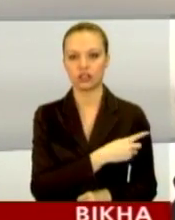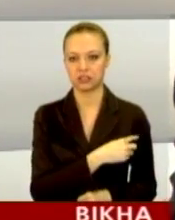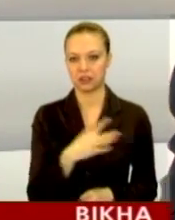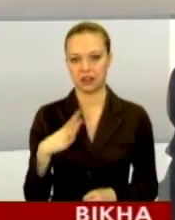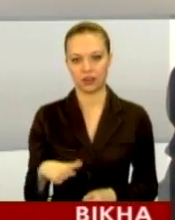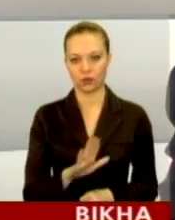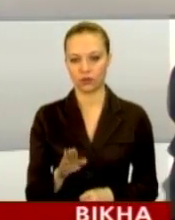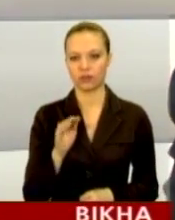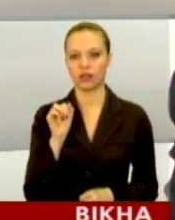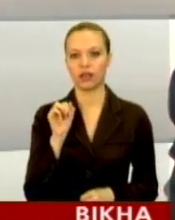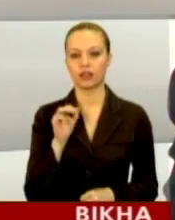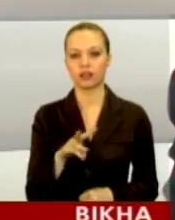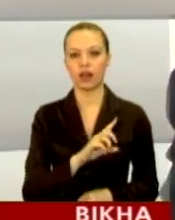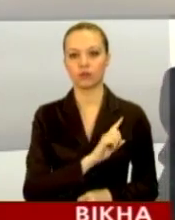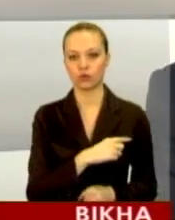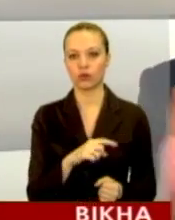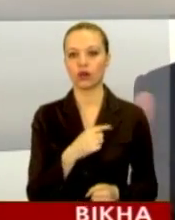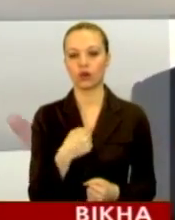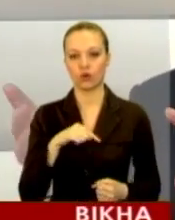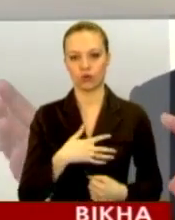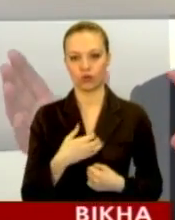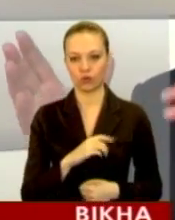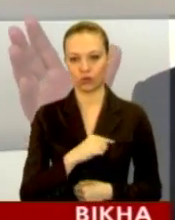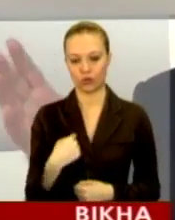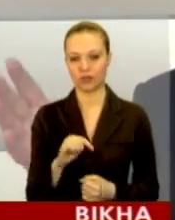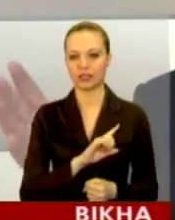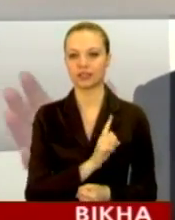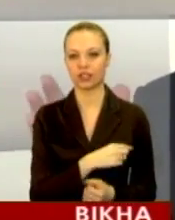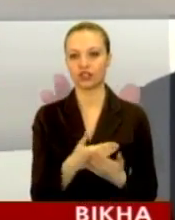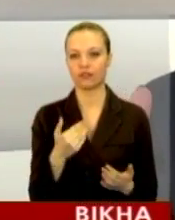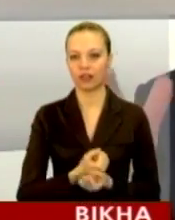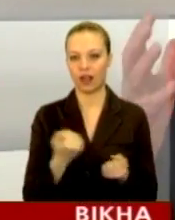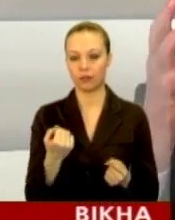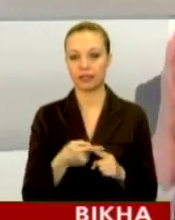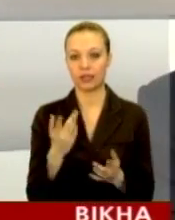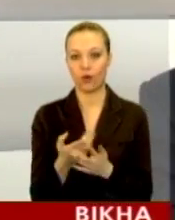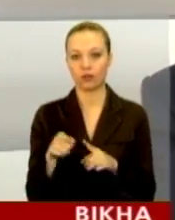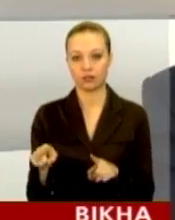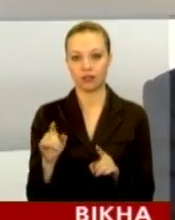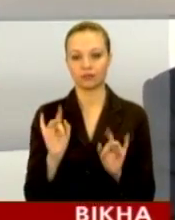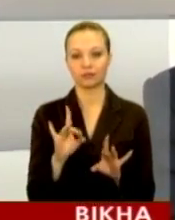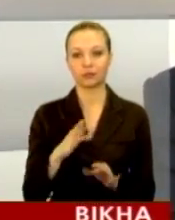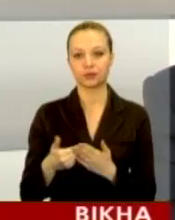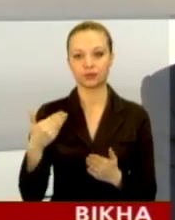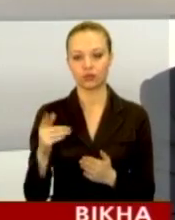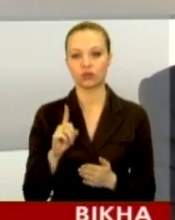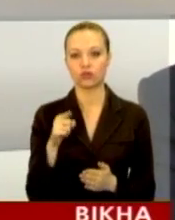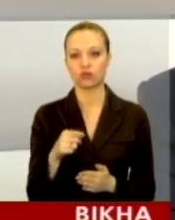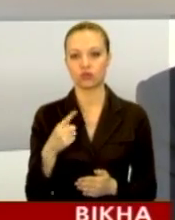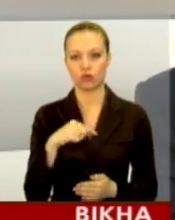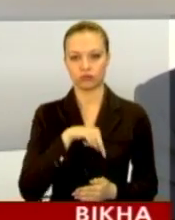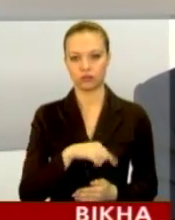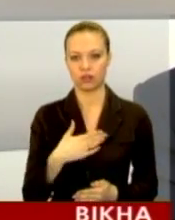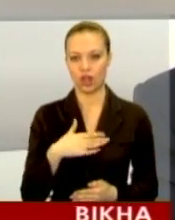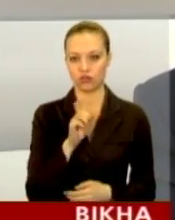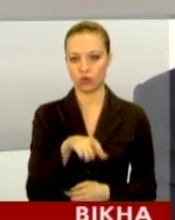устоїть. Там грудь сильніша від гармат. Оце ми маємо той сюжет, який наголошує на цьому, що грудь